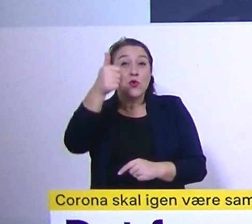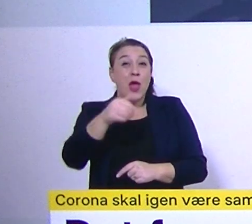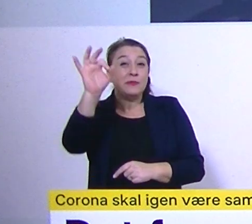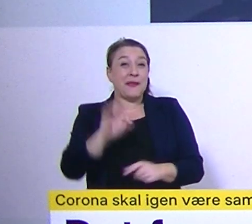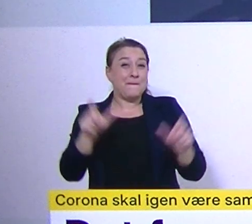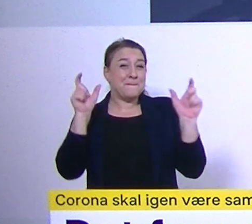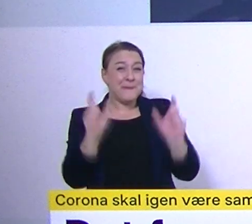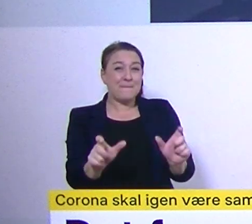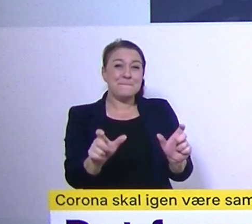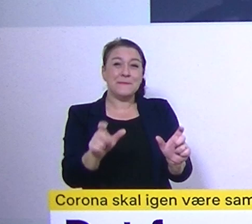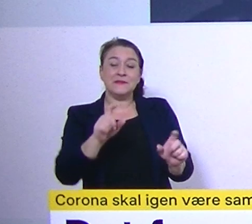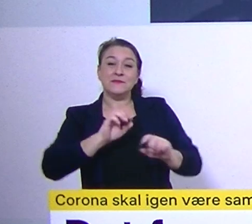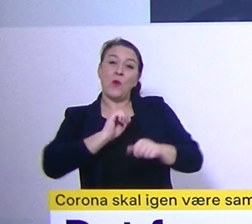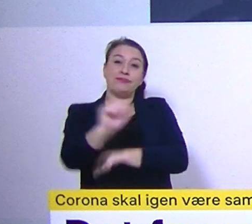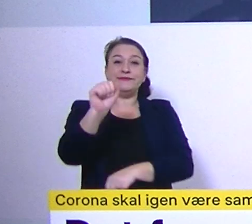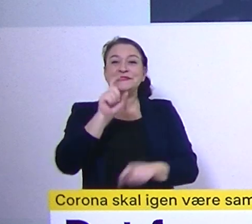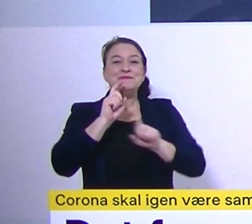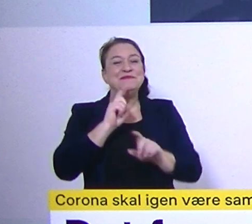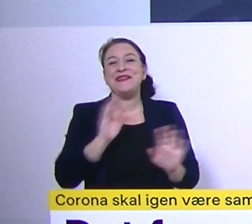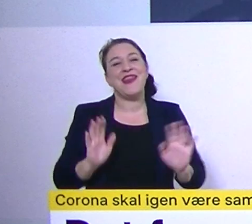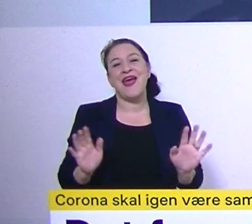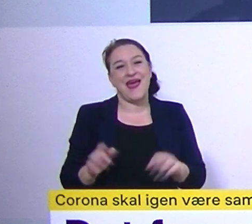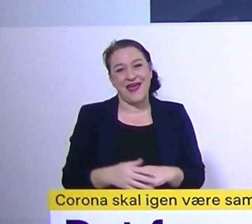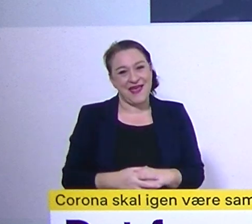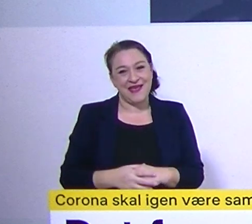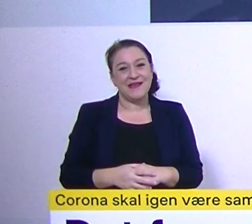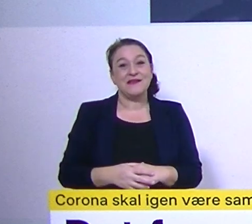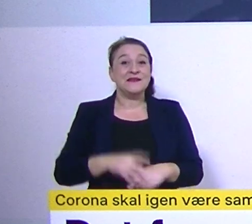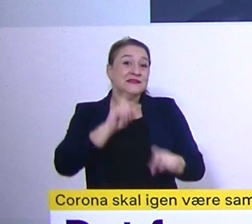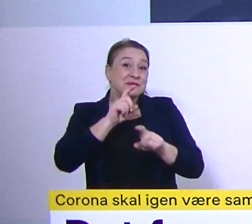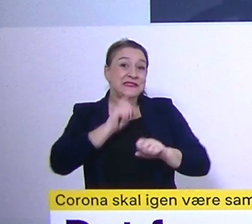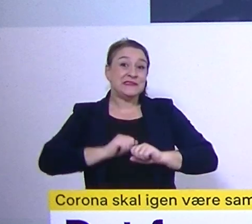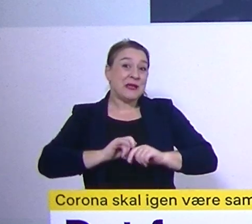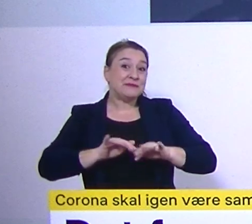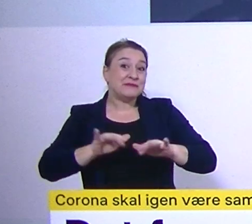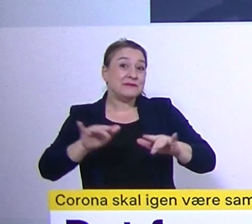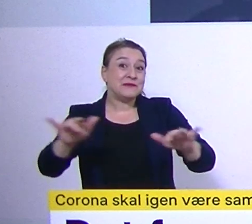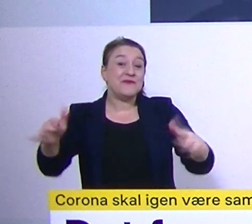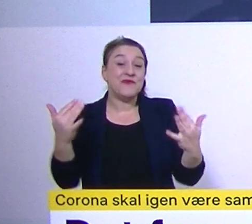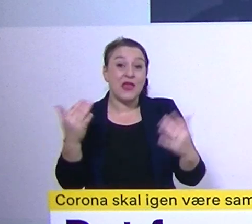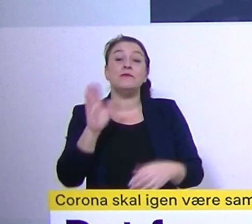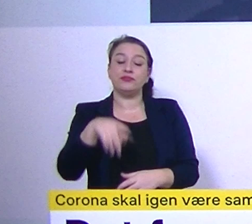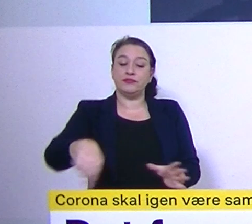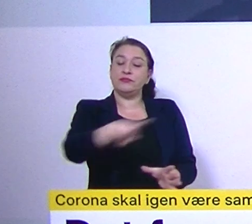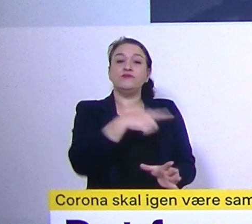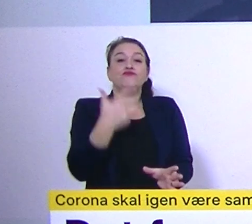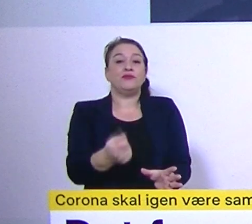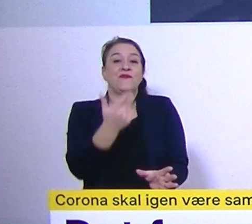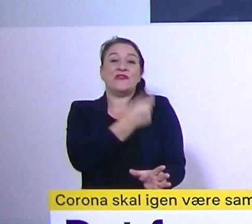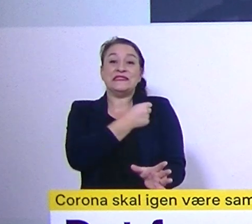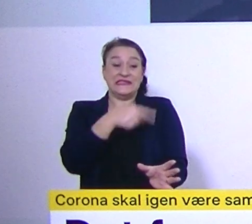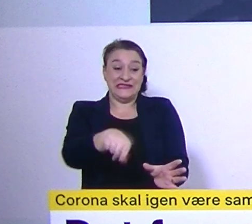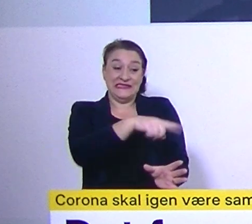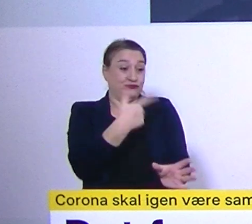smitte. Og lige nu, der spreder smitten blandt andet fra dem, der ikke er vaccineret, til dem, der er